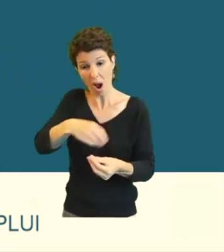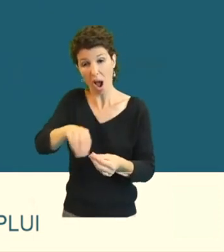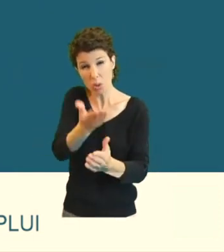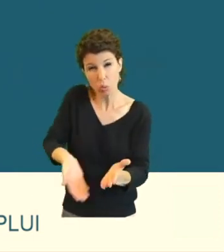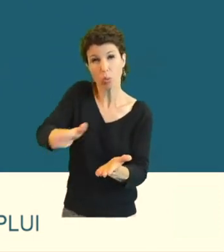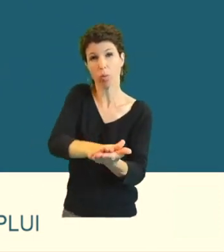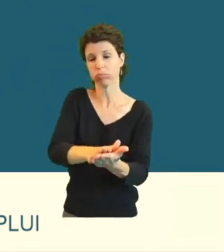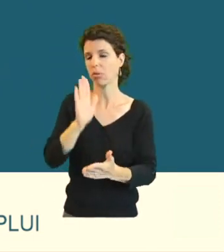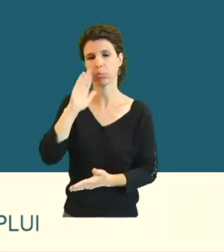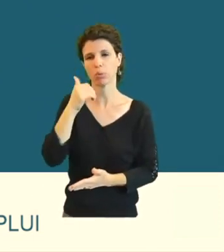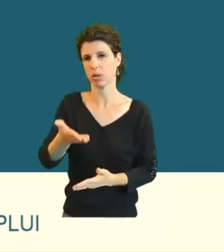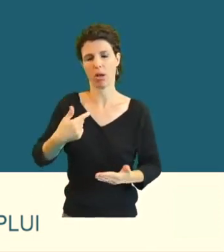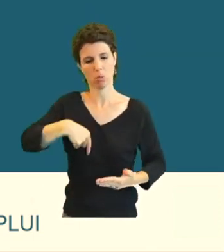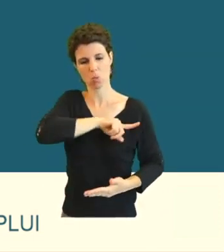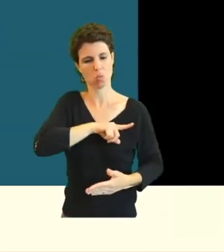abstention.